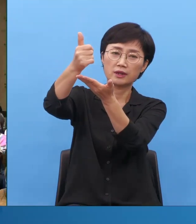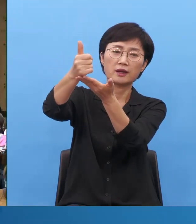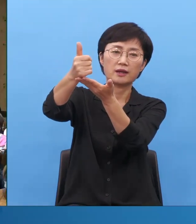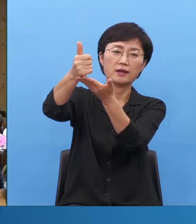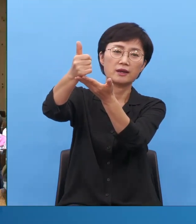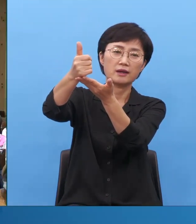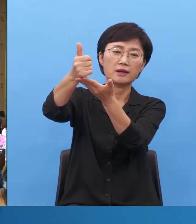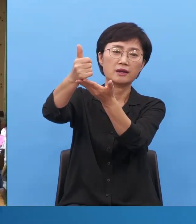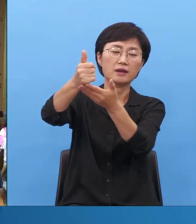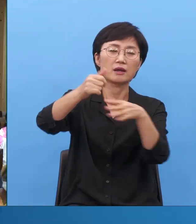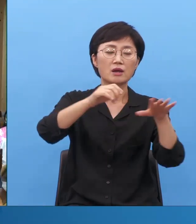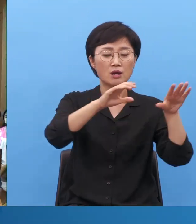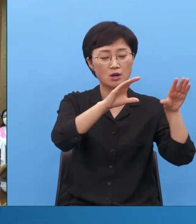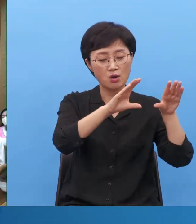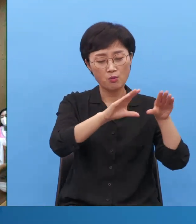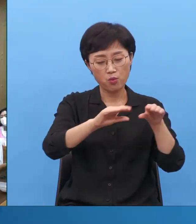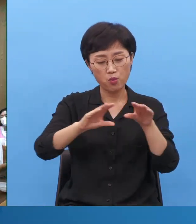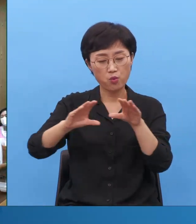주께